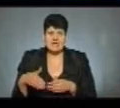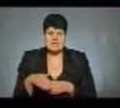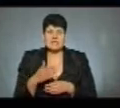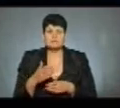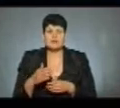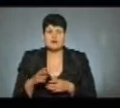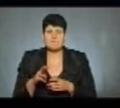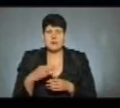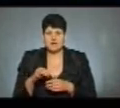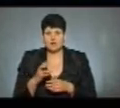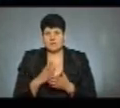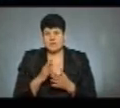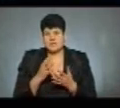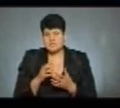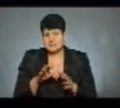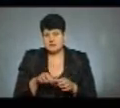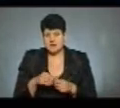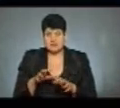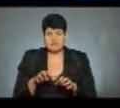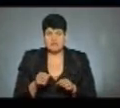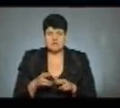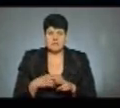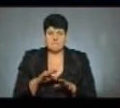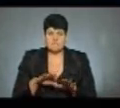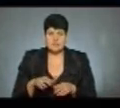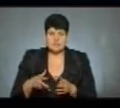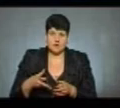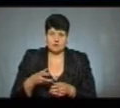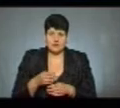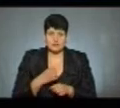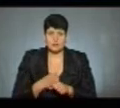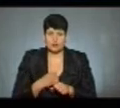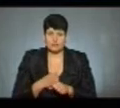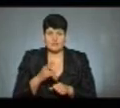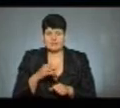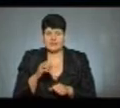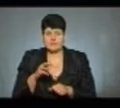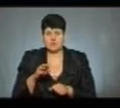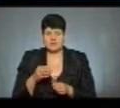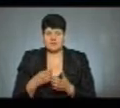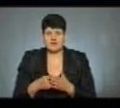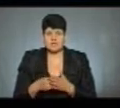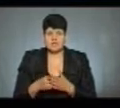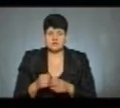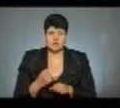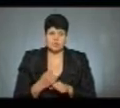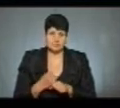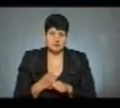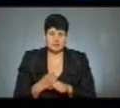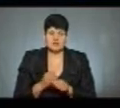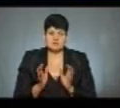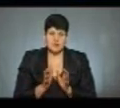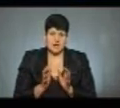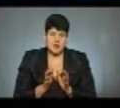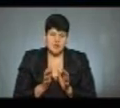забрати власник тимчасової споруди після оплати робіт з демонтажу, тобто вартості робіт з демонтажу,